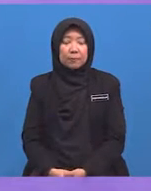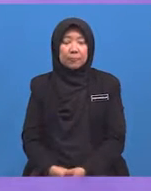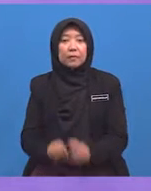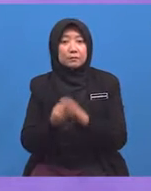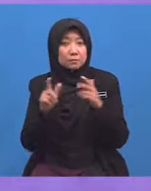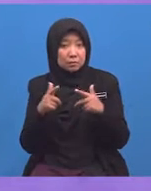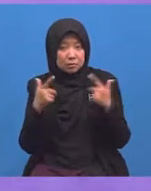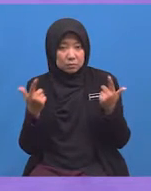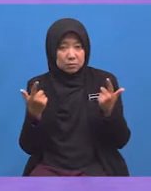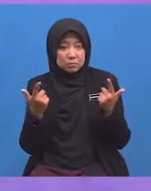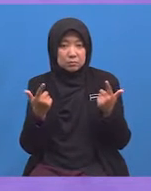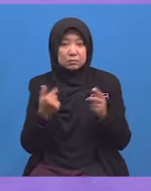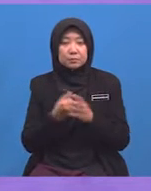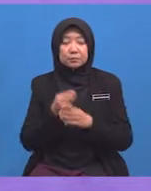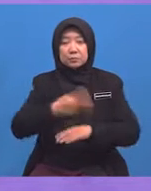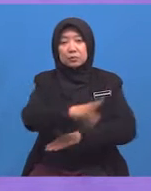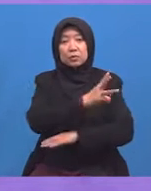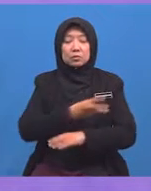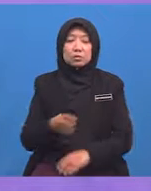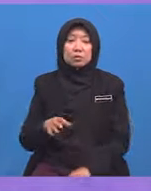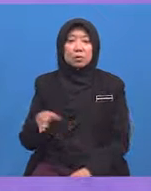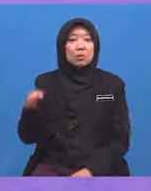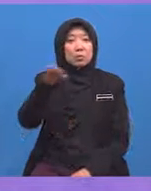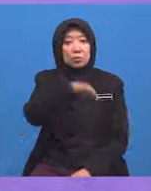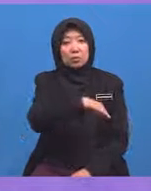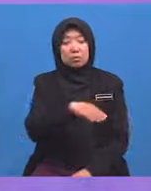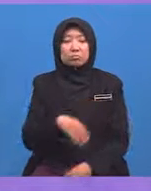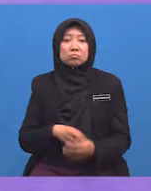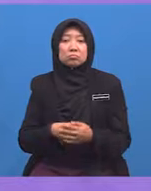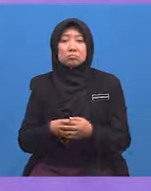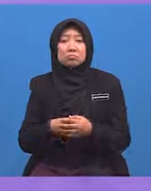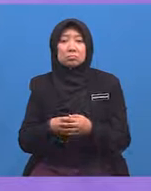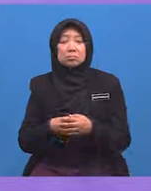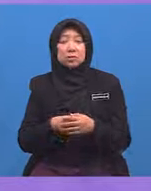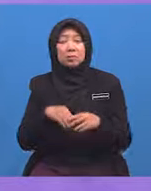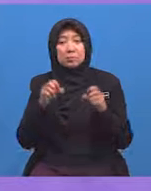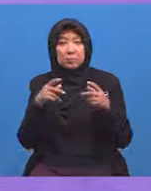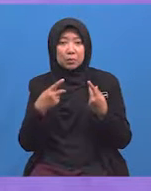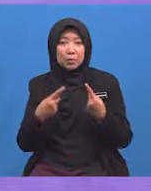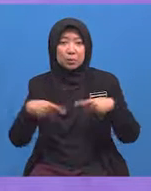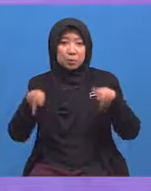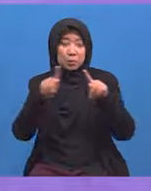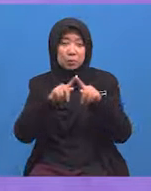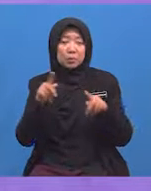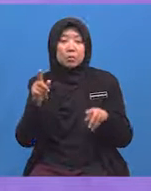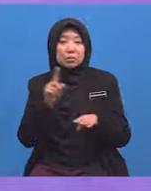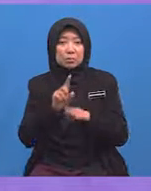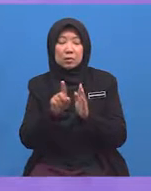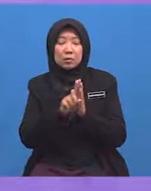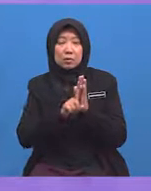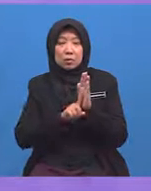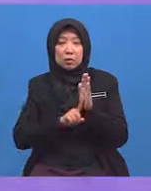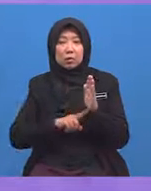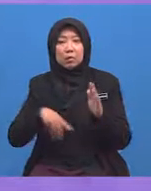Selain itu, kawasan berbukit perlu ditarah atau ditereskan bagi membina jalan